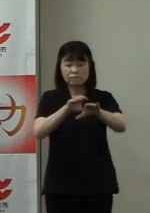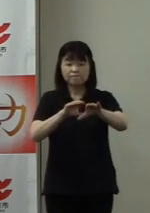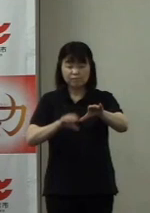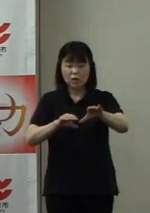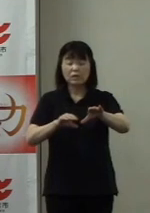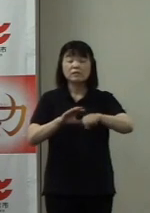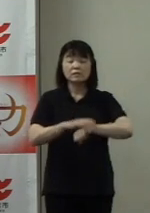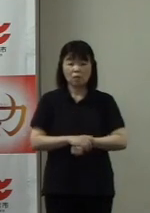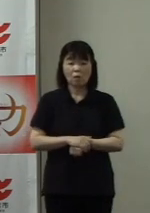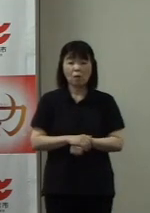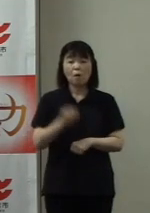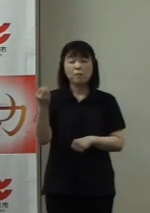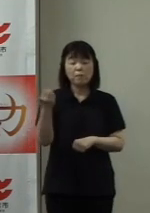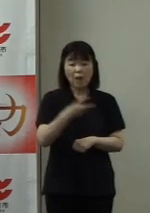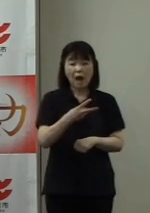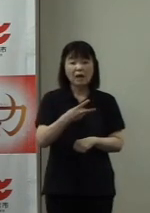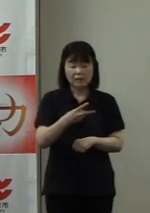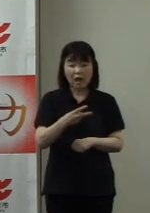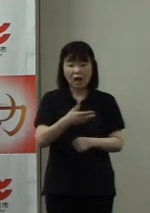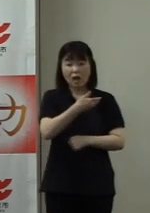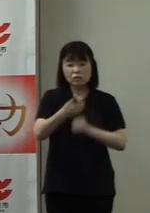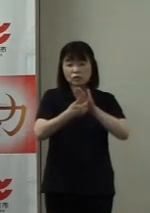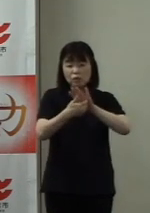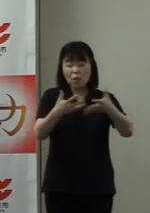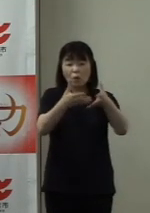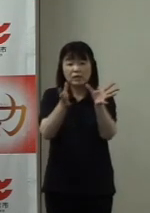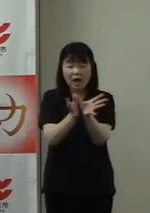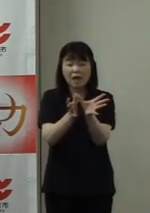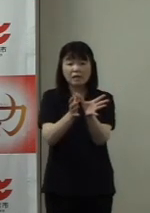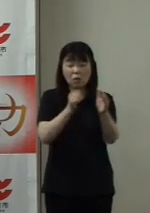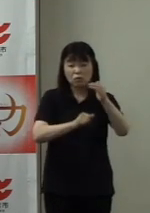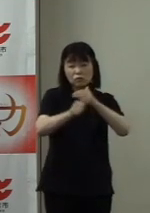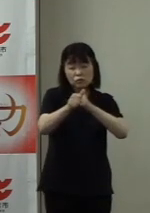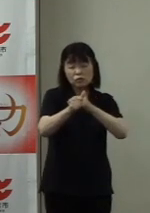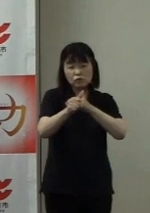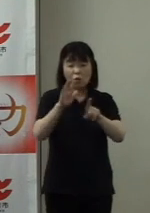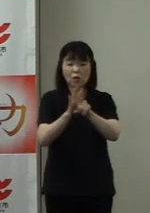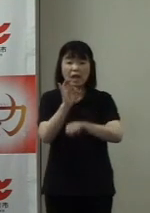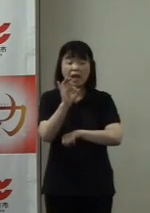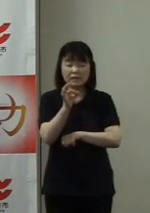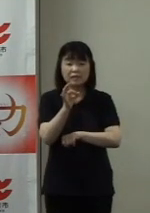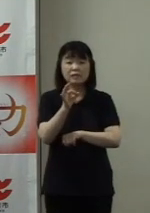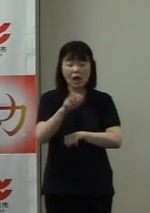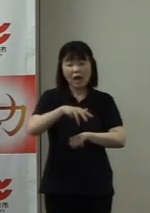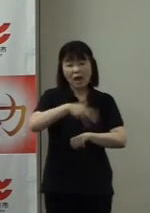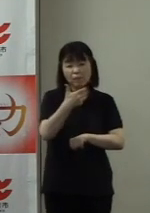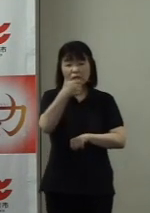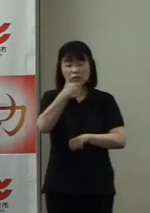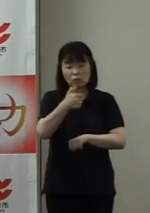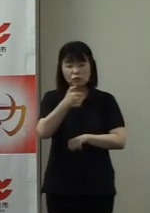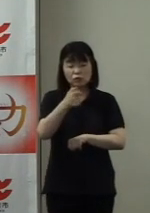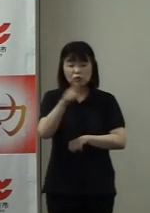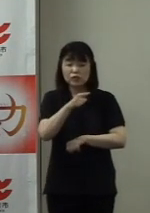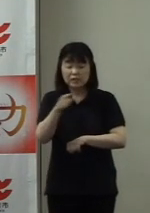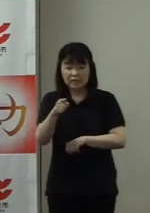次に水防団への出場報酬の追加ということで、875名のを見込んでおりま